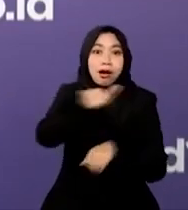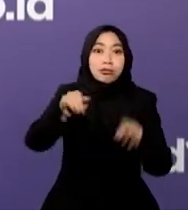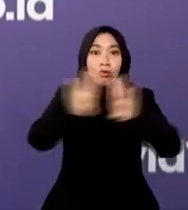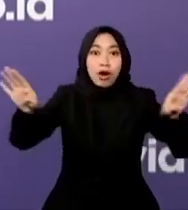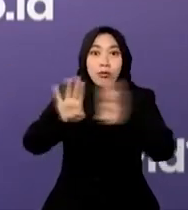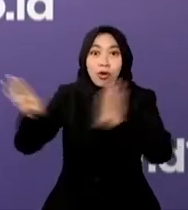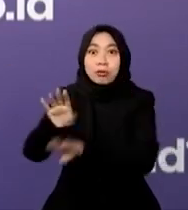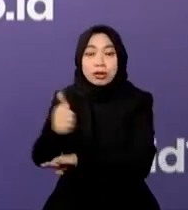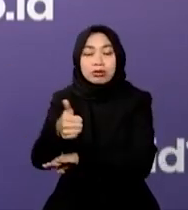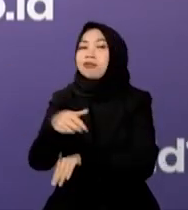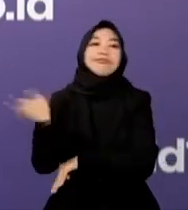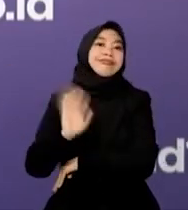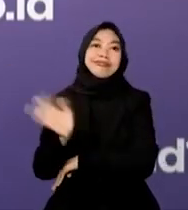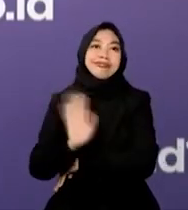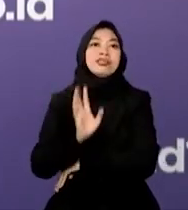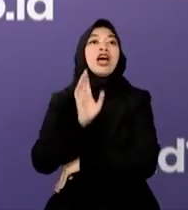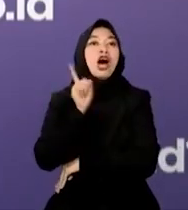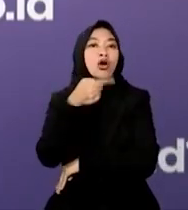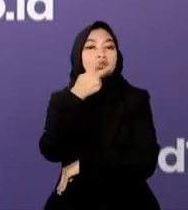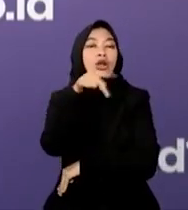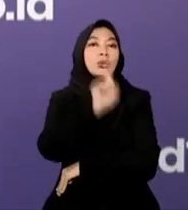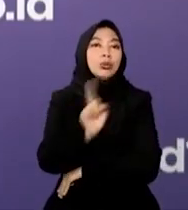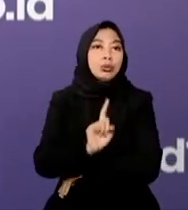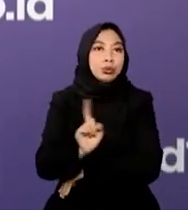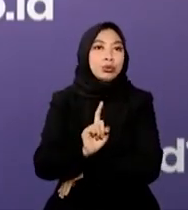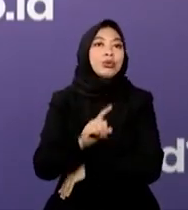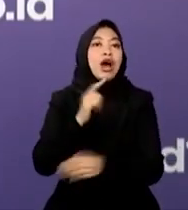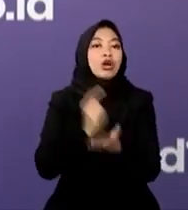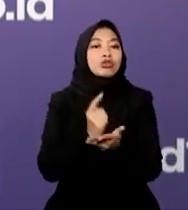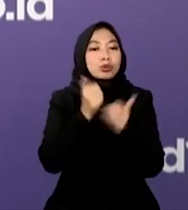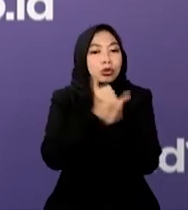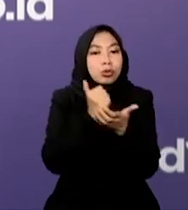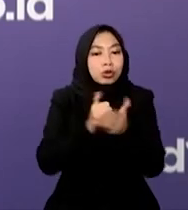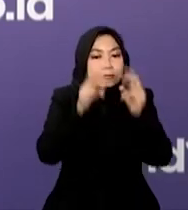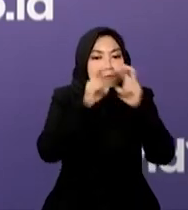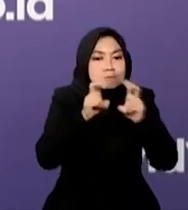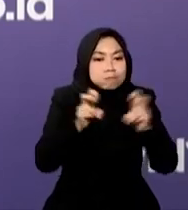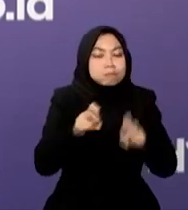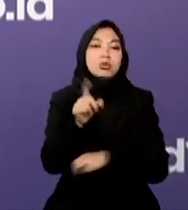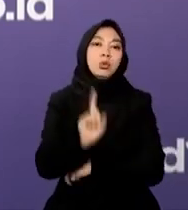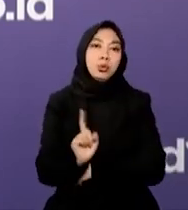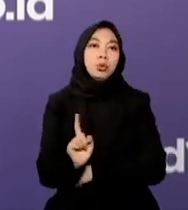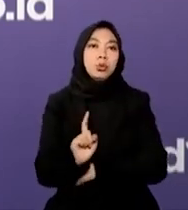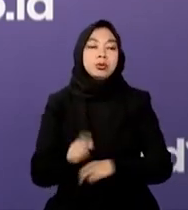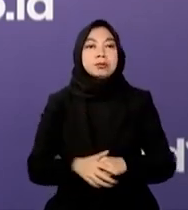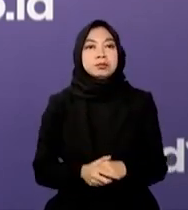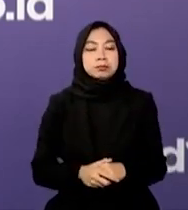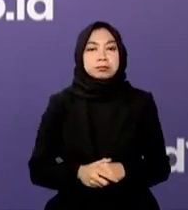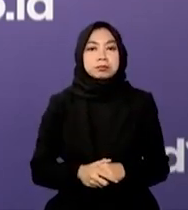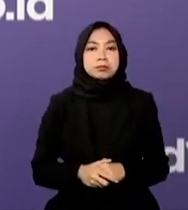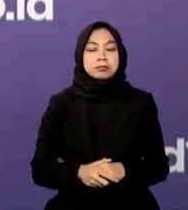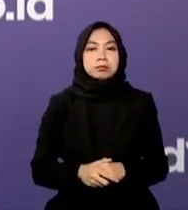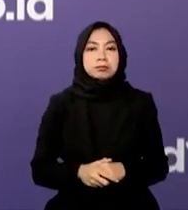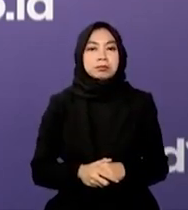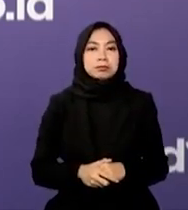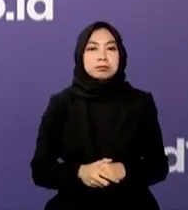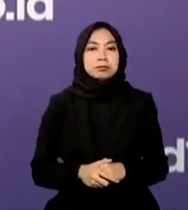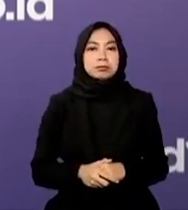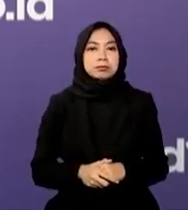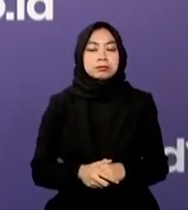dilakukan betul-betul dengan perhitungan yang sangat mata berikutnya harus melakukan